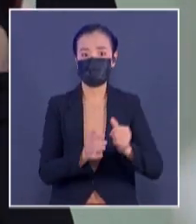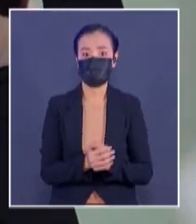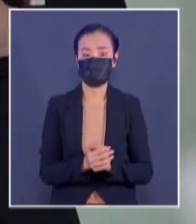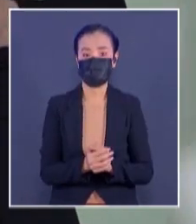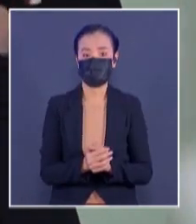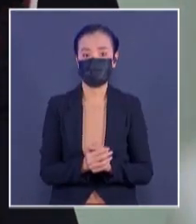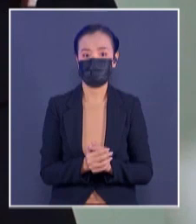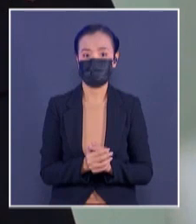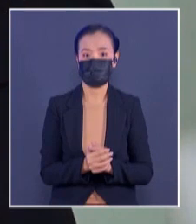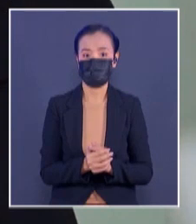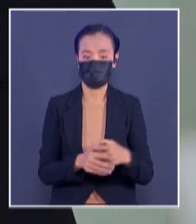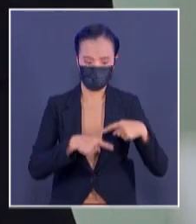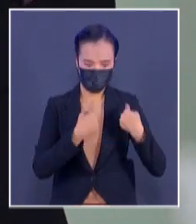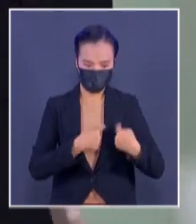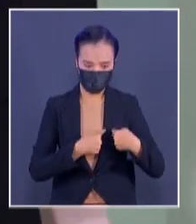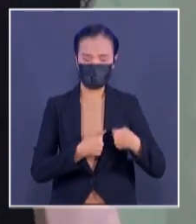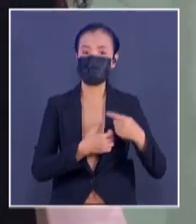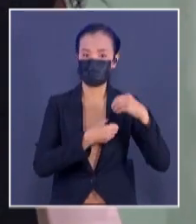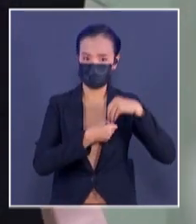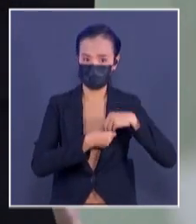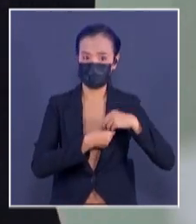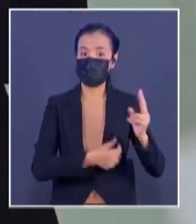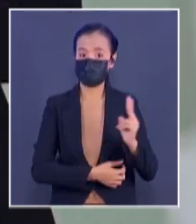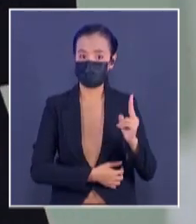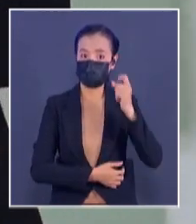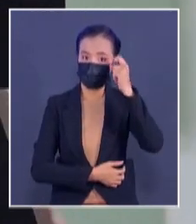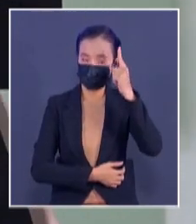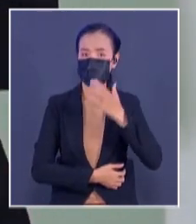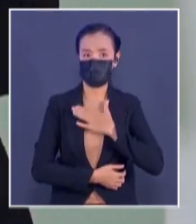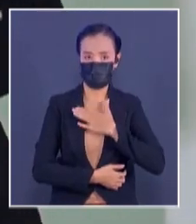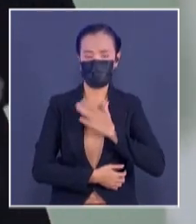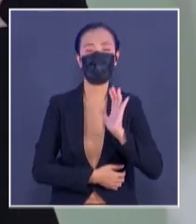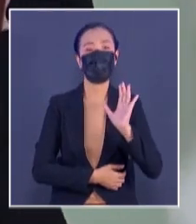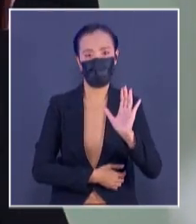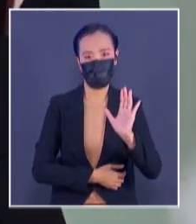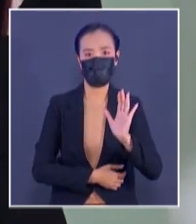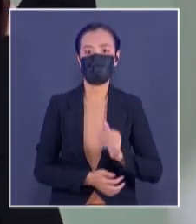ความข้างในใจของเราขอให้แบบที่สอดกับพี่เอสเข้าใจตัวตนเราก็พอ